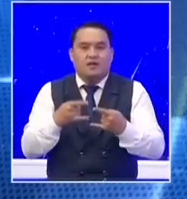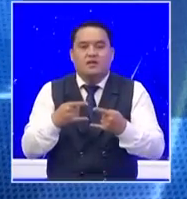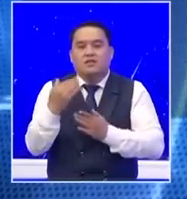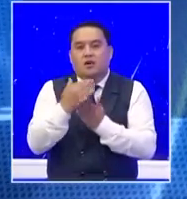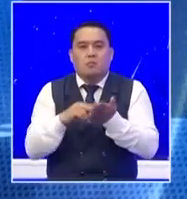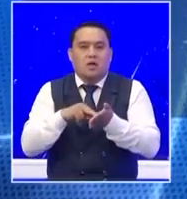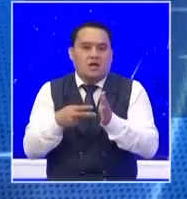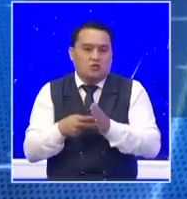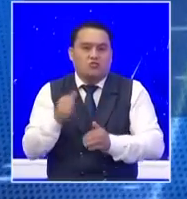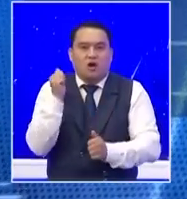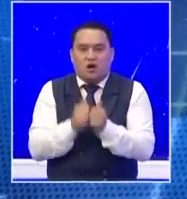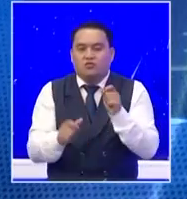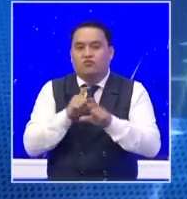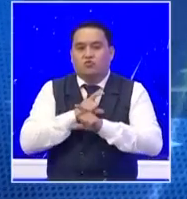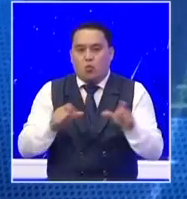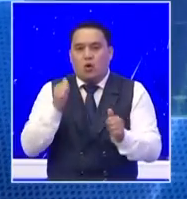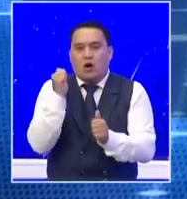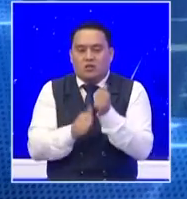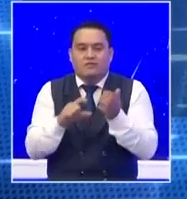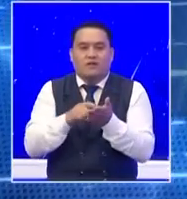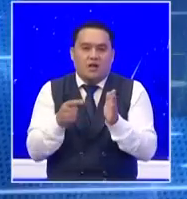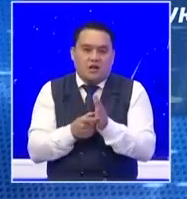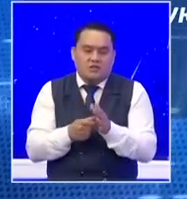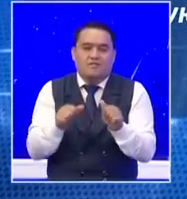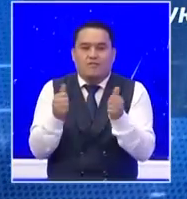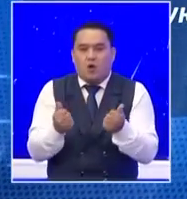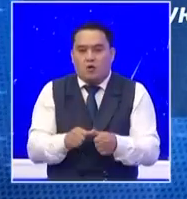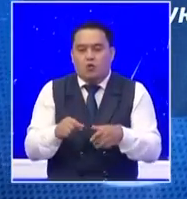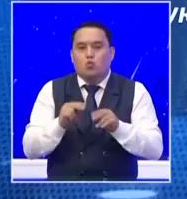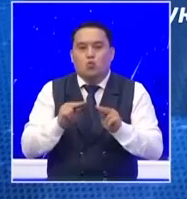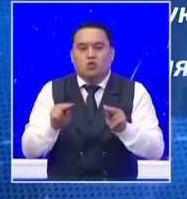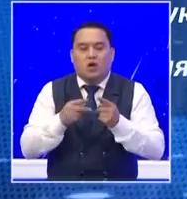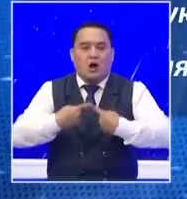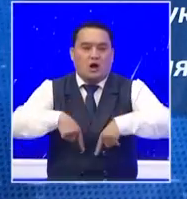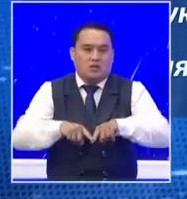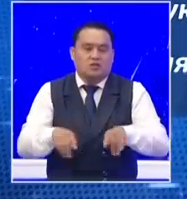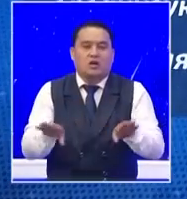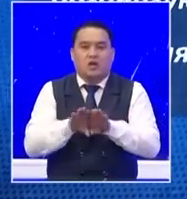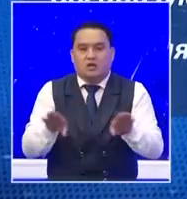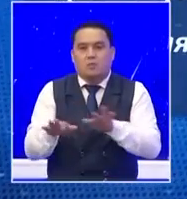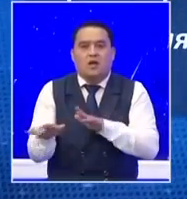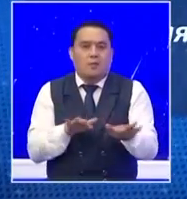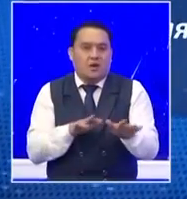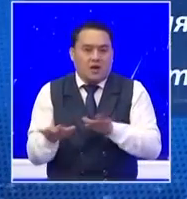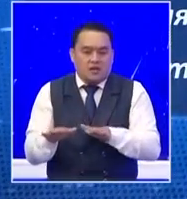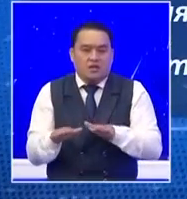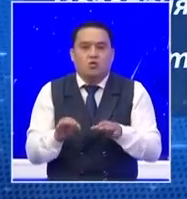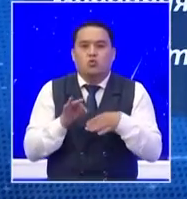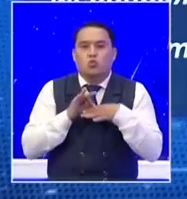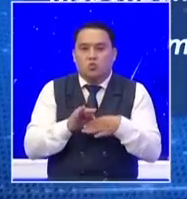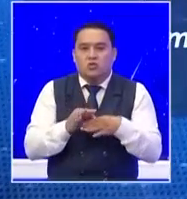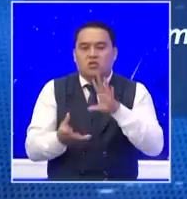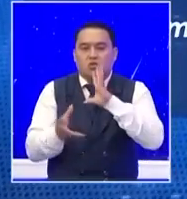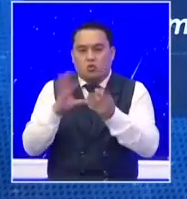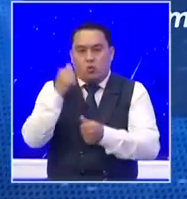этого мы планируем, что в каждой школе, в каждом классе в формате классного часа учителя организуют соответствующие мероприятия. Надо подвести итоги